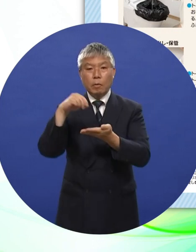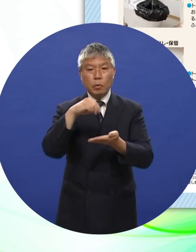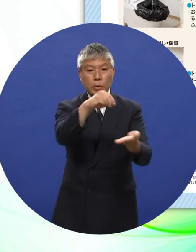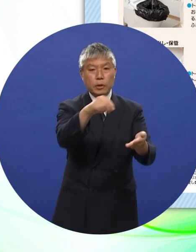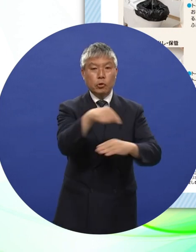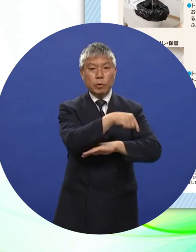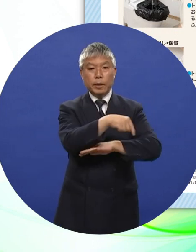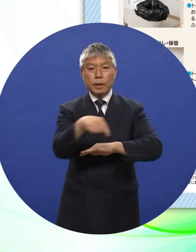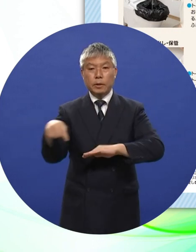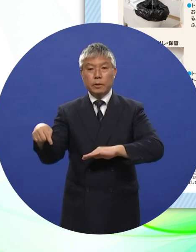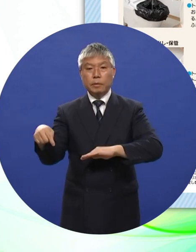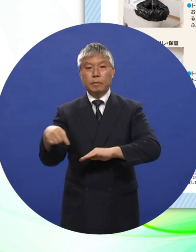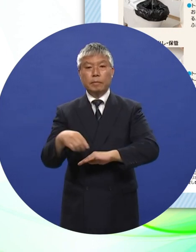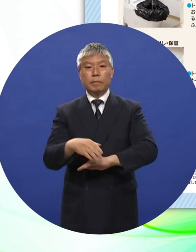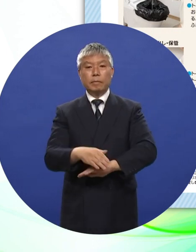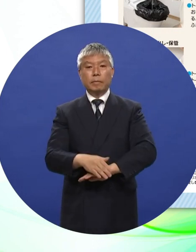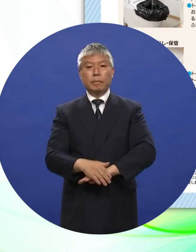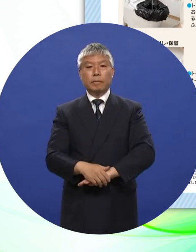届けの予定です。